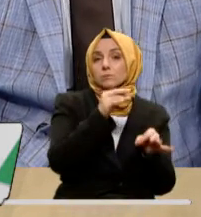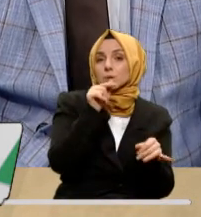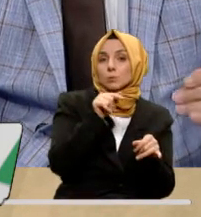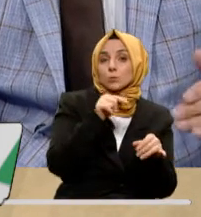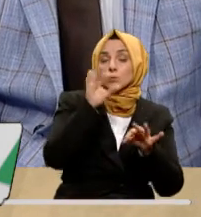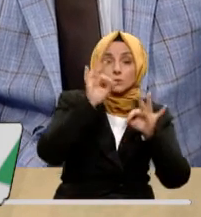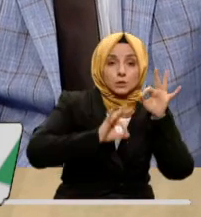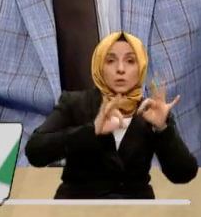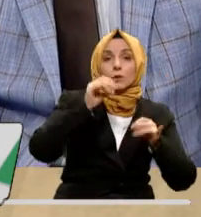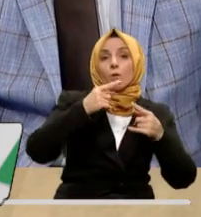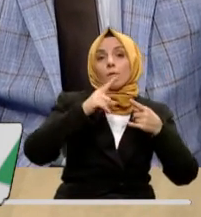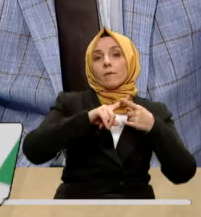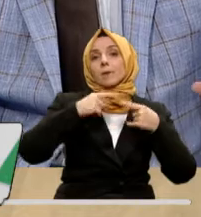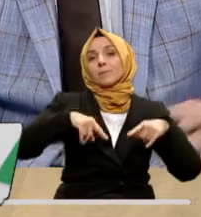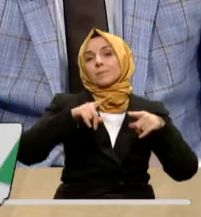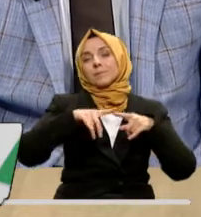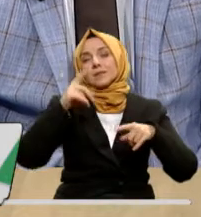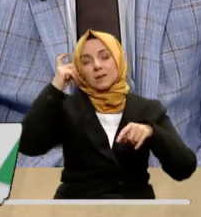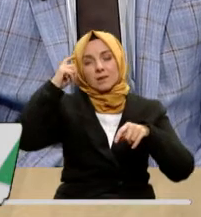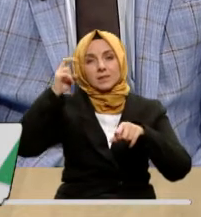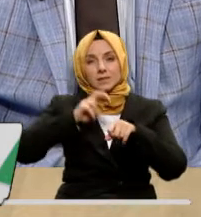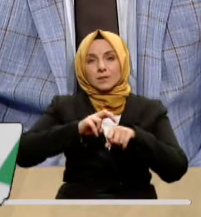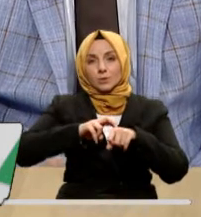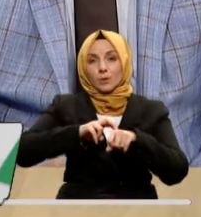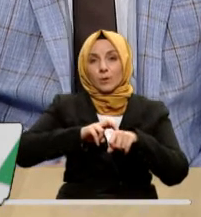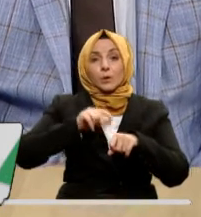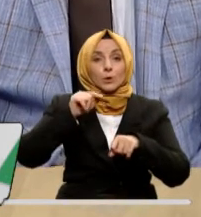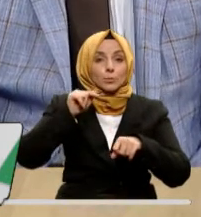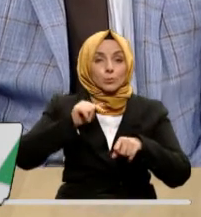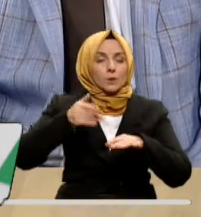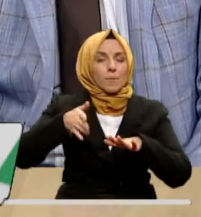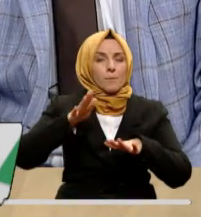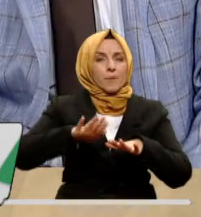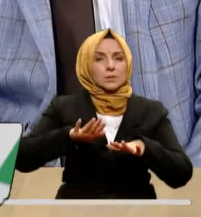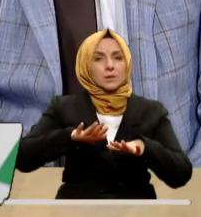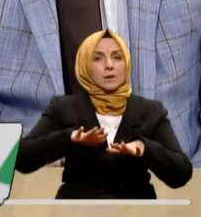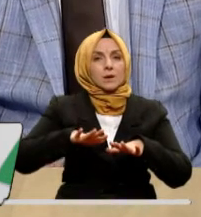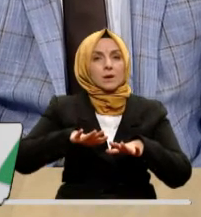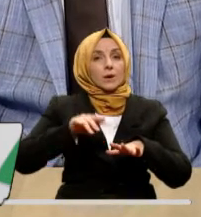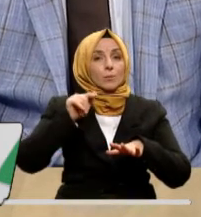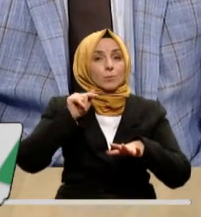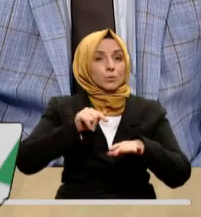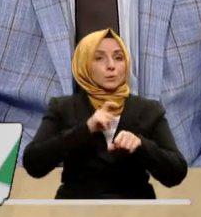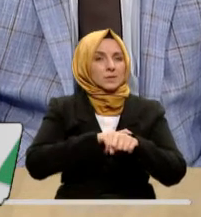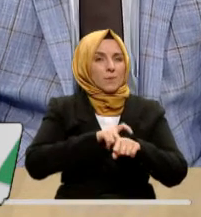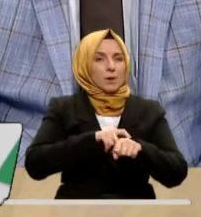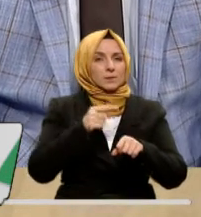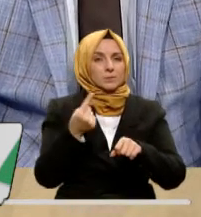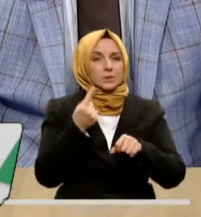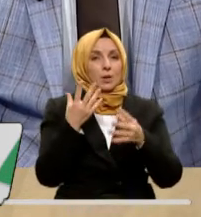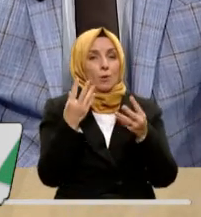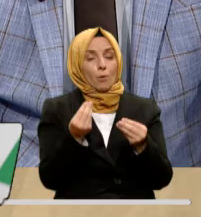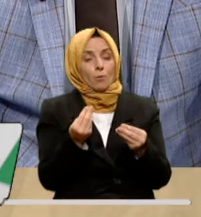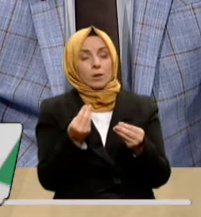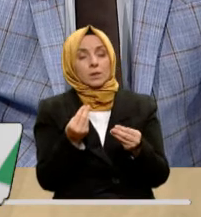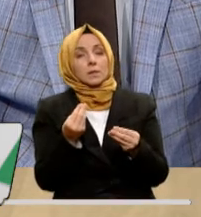bize hatırlatıyor şu şöyle olmalıydı bu böyle olmalıydı diye bunun ötesinde bir de bu vakitli bir şey yani siz kalkıp